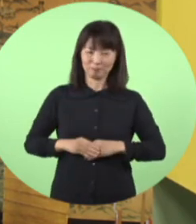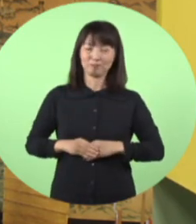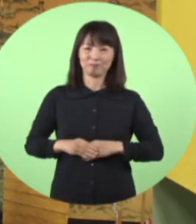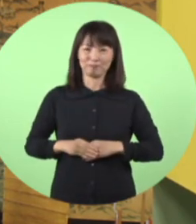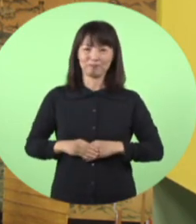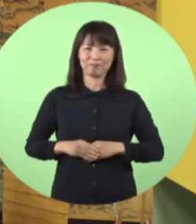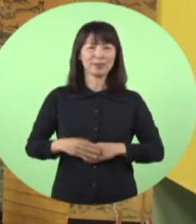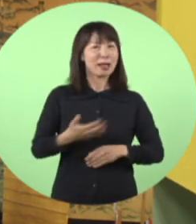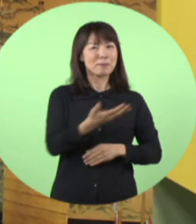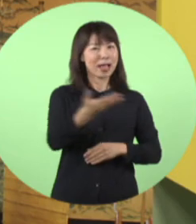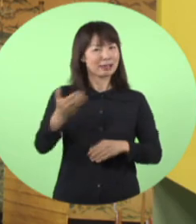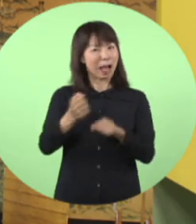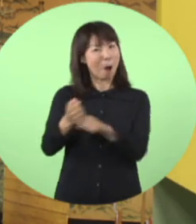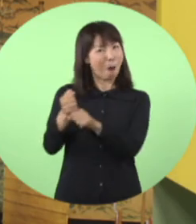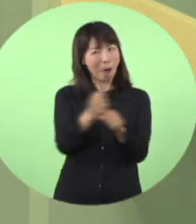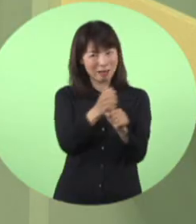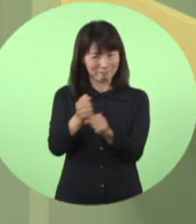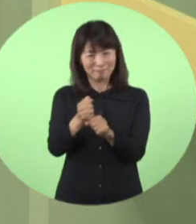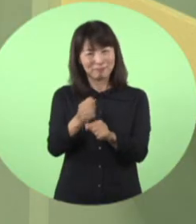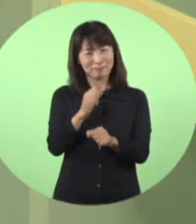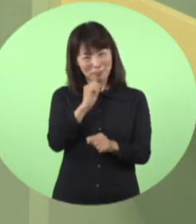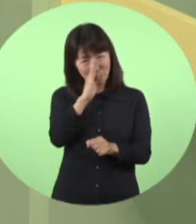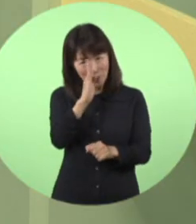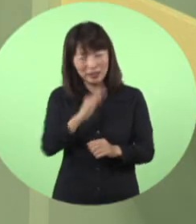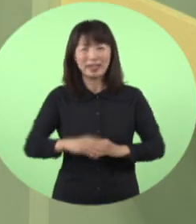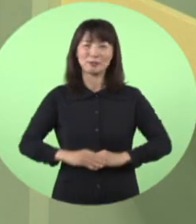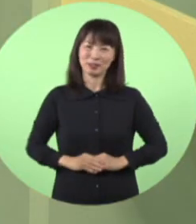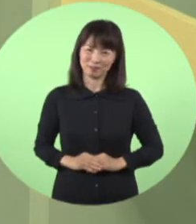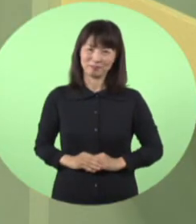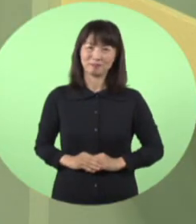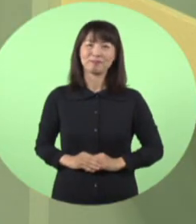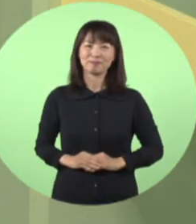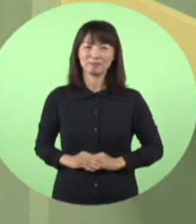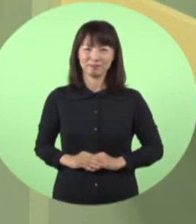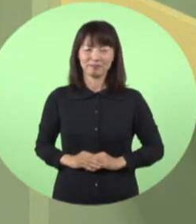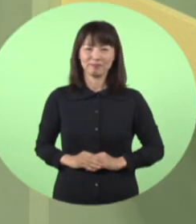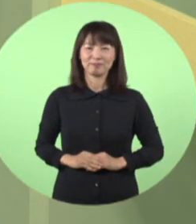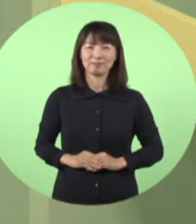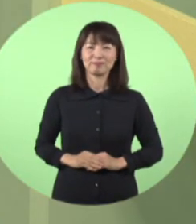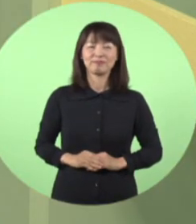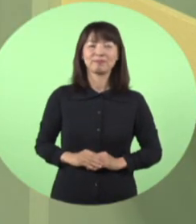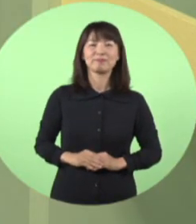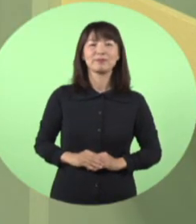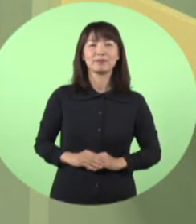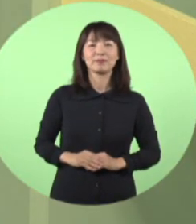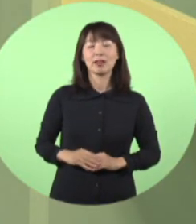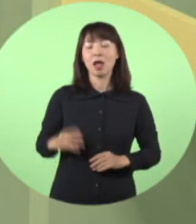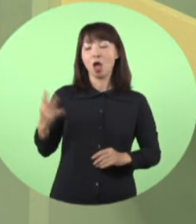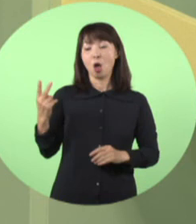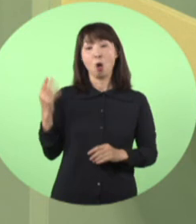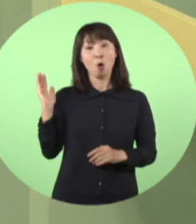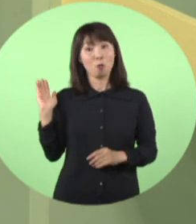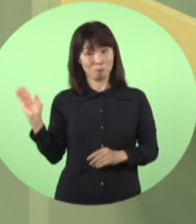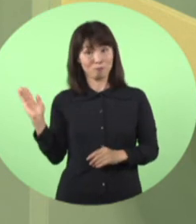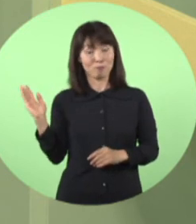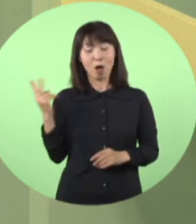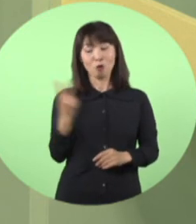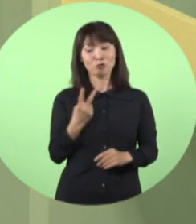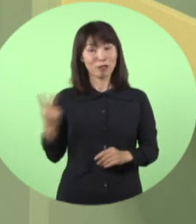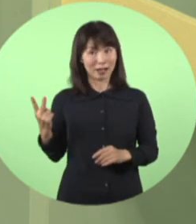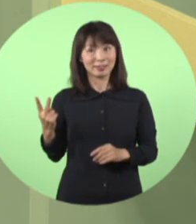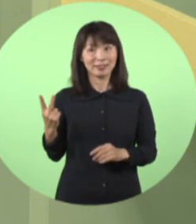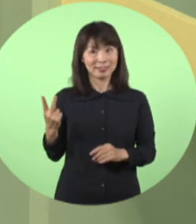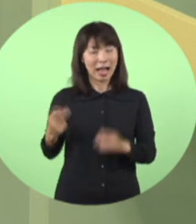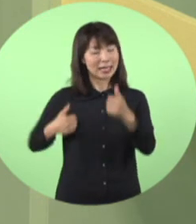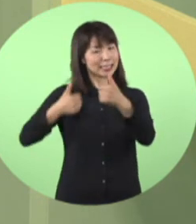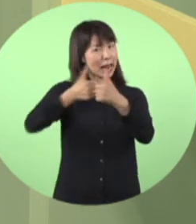、皆さん応援してください。 ということで始まりました、題してワイワイコンビのチャレンジコンビニ弁